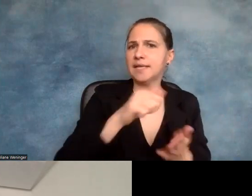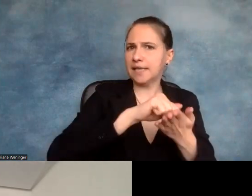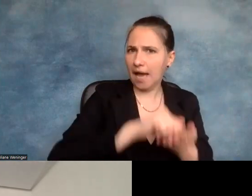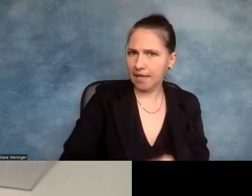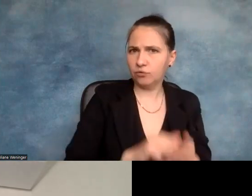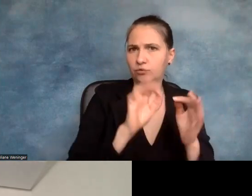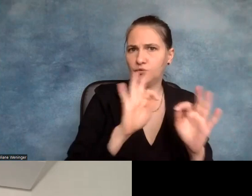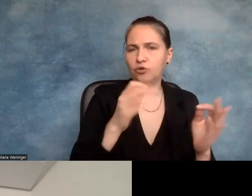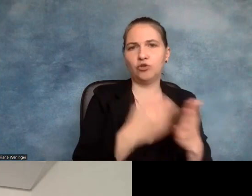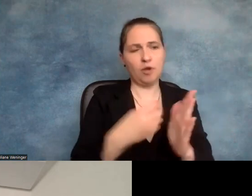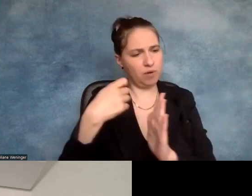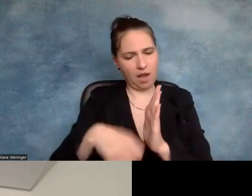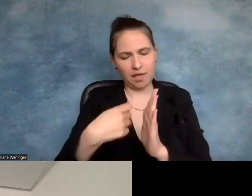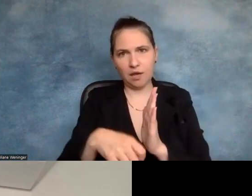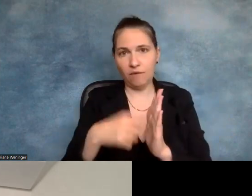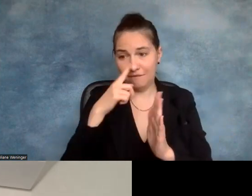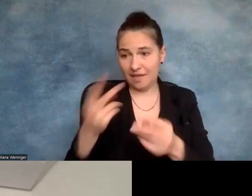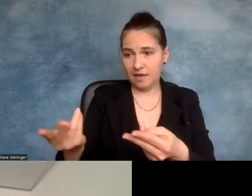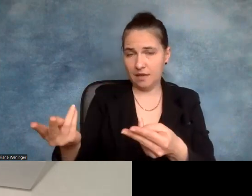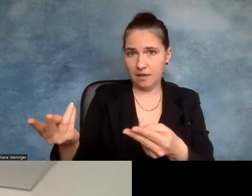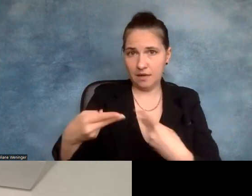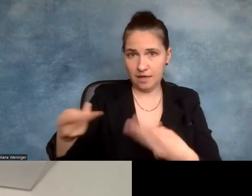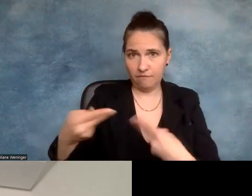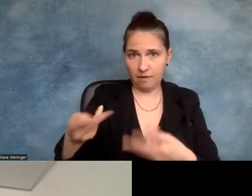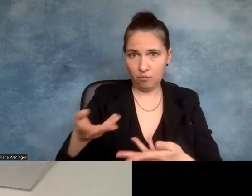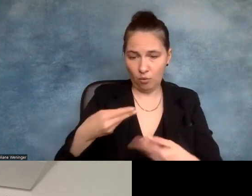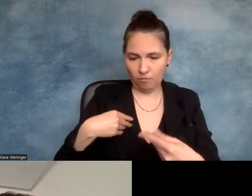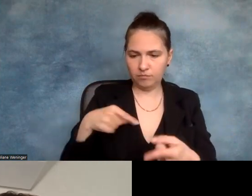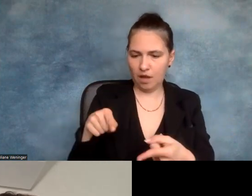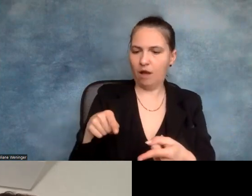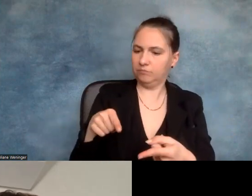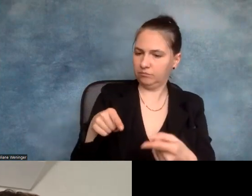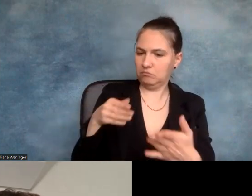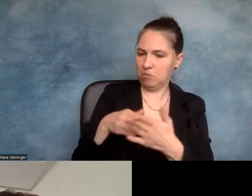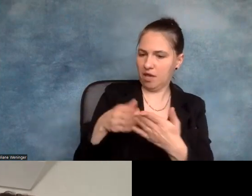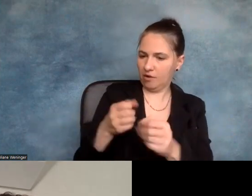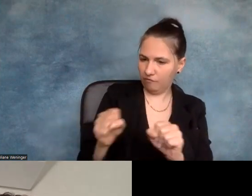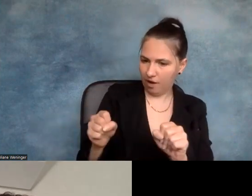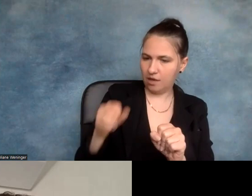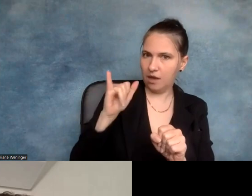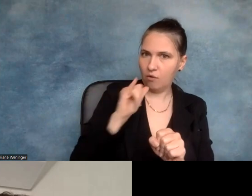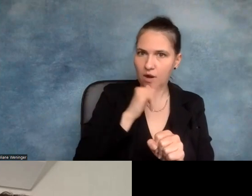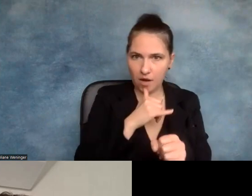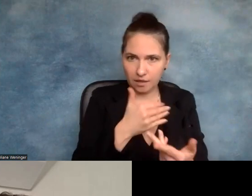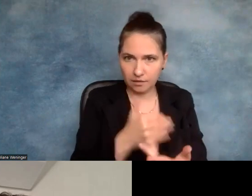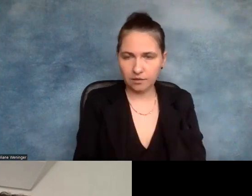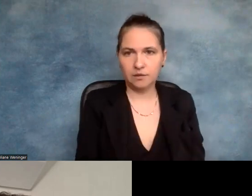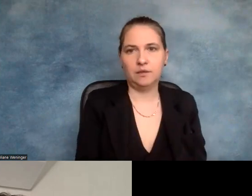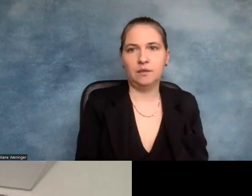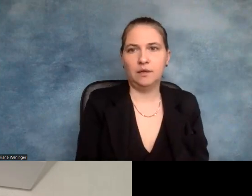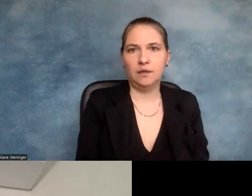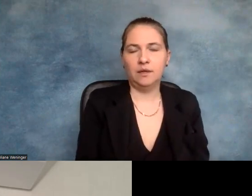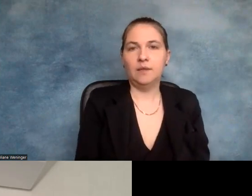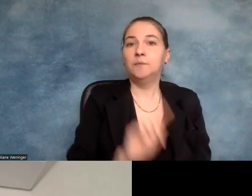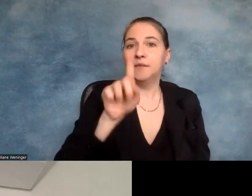beim Einkauf, ob das, was man geliefert bekommt, auch einigermaßen barrierefrei sein kann. Die